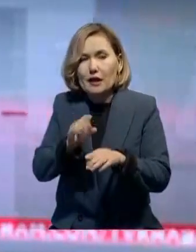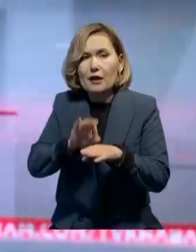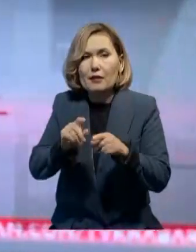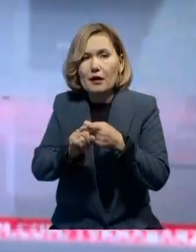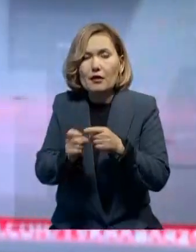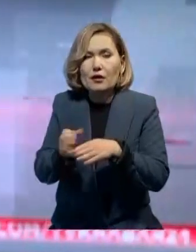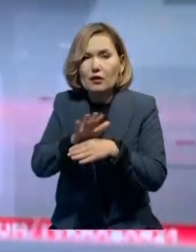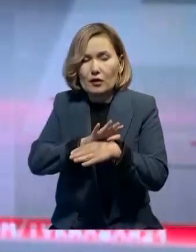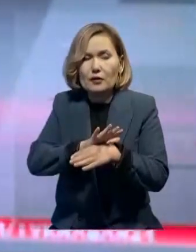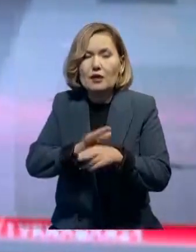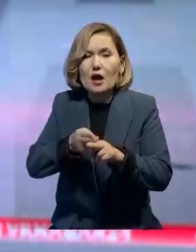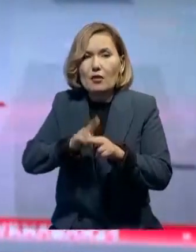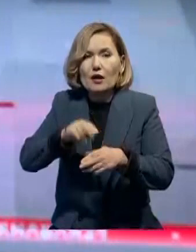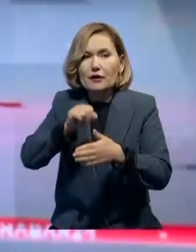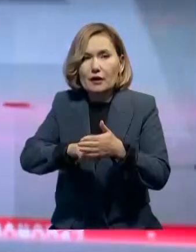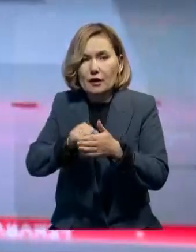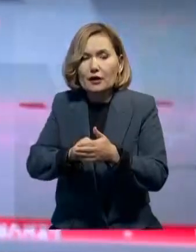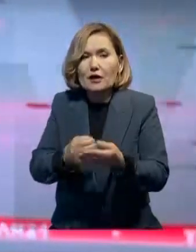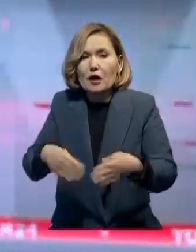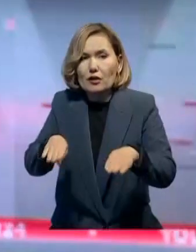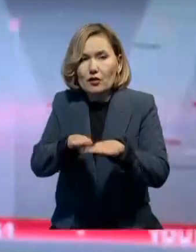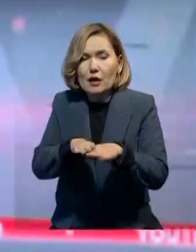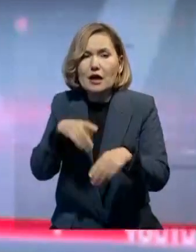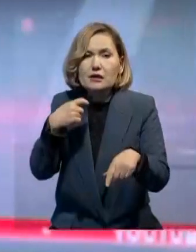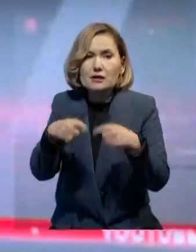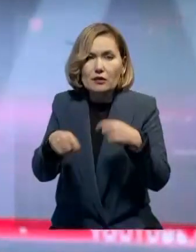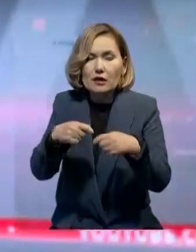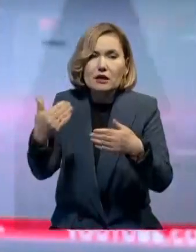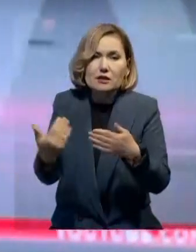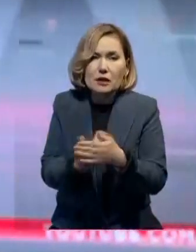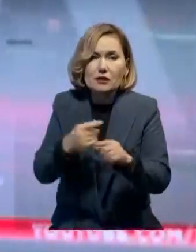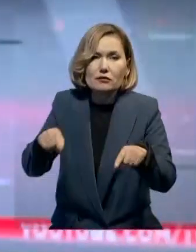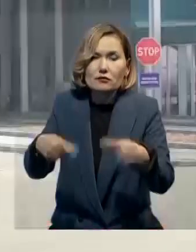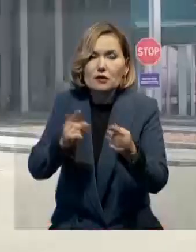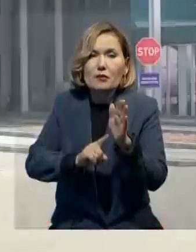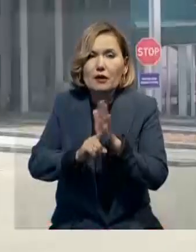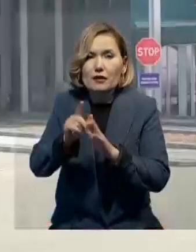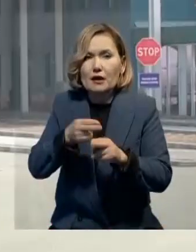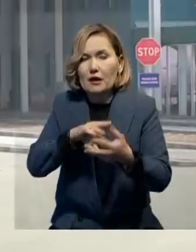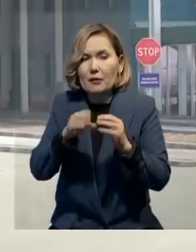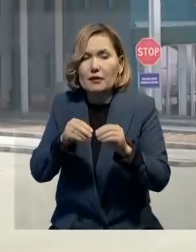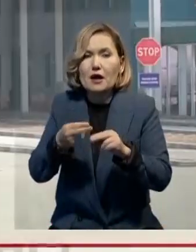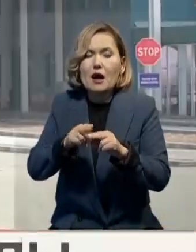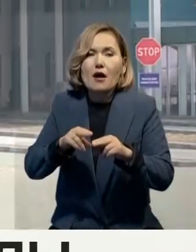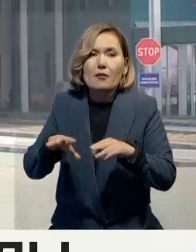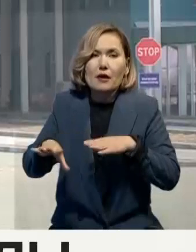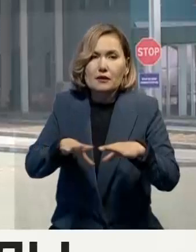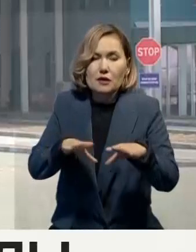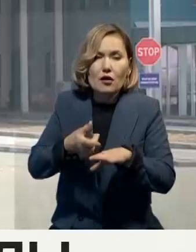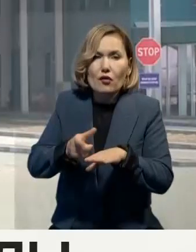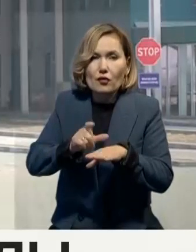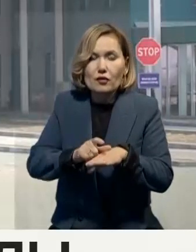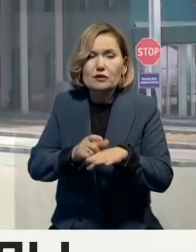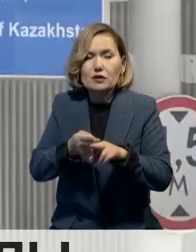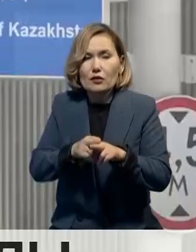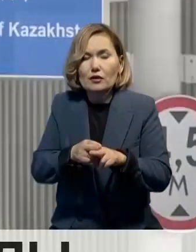бұрын эпидахуалдың күрделенуіне байланысты тоқтатылған сауда-саттық қайта жанданады. Соған сәйкес базаршы қауымға мынандай талап